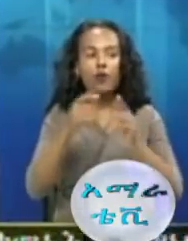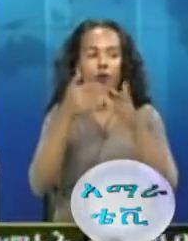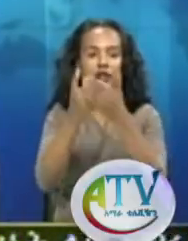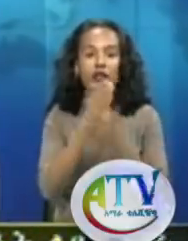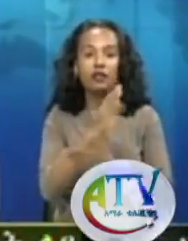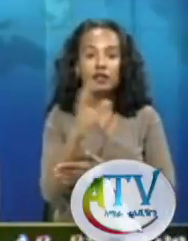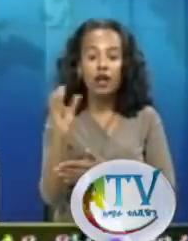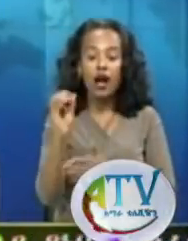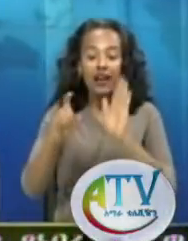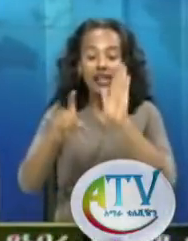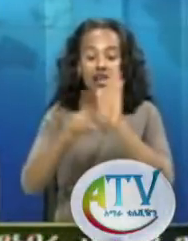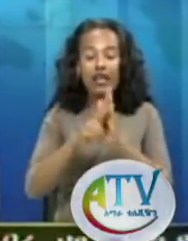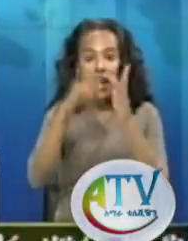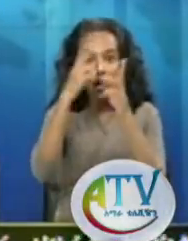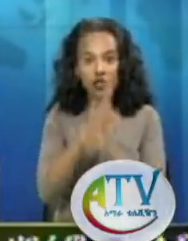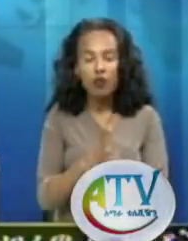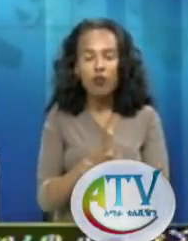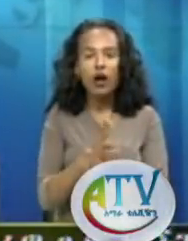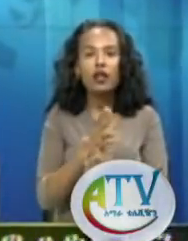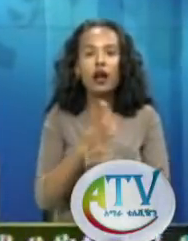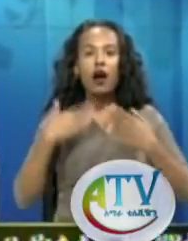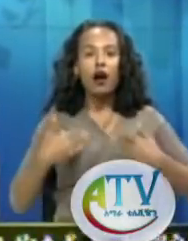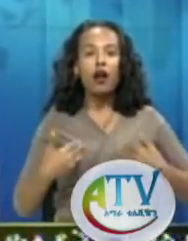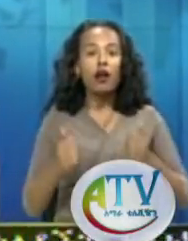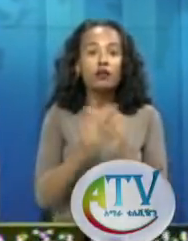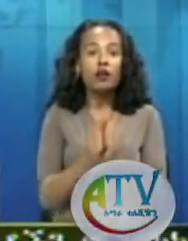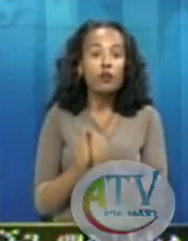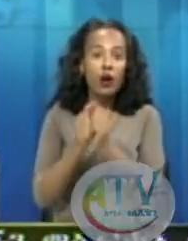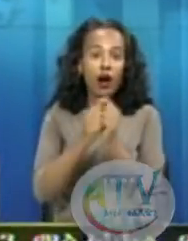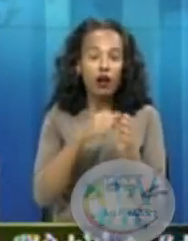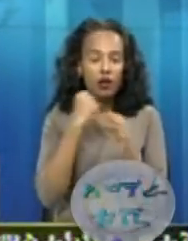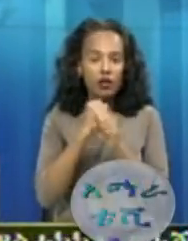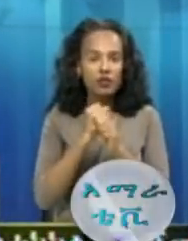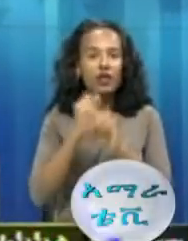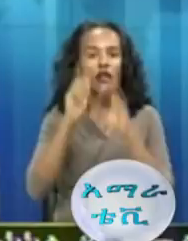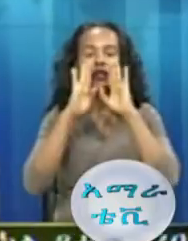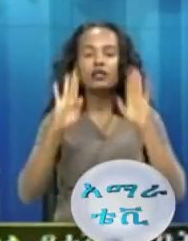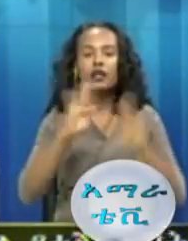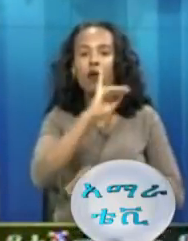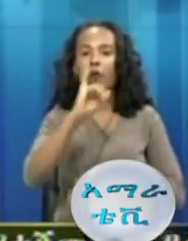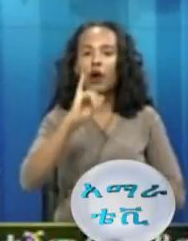በማድረስና ከህግ አስከባሪ አካላት ጋር በጋራ በመስራት የሰላም